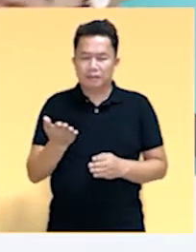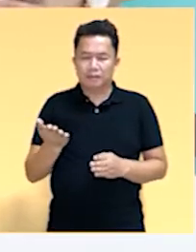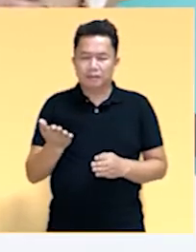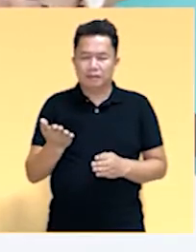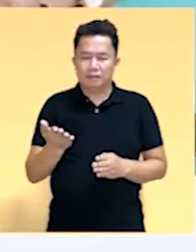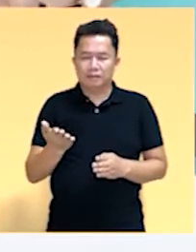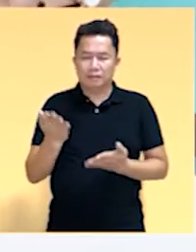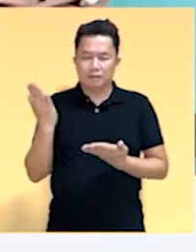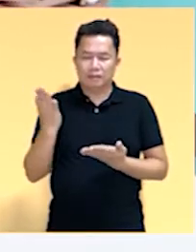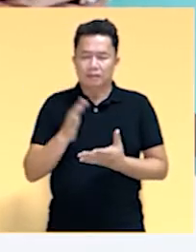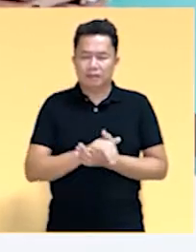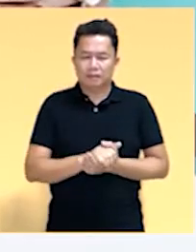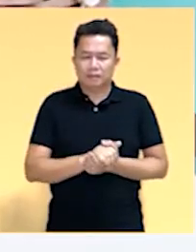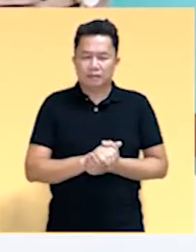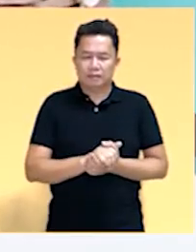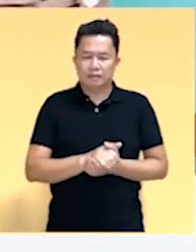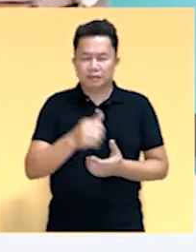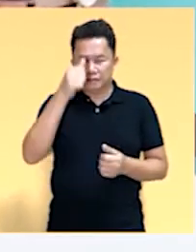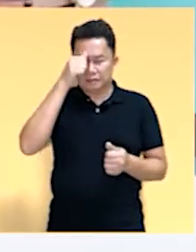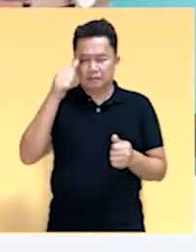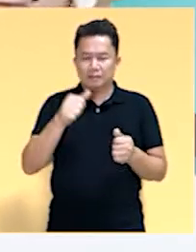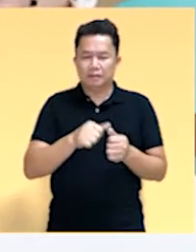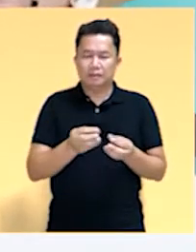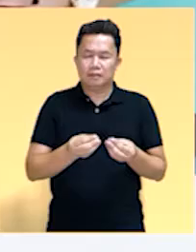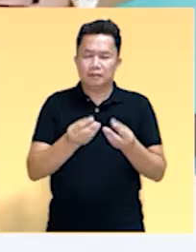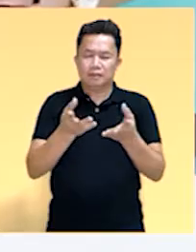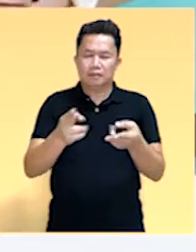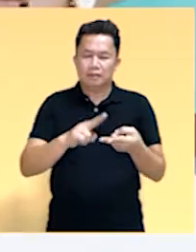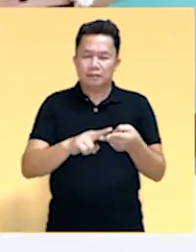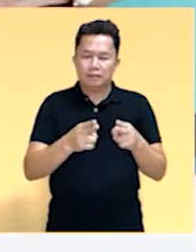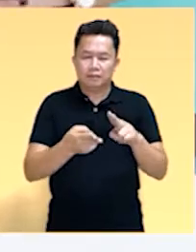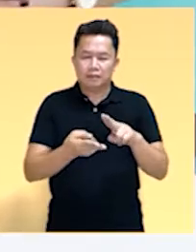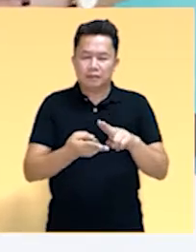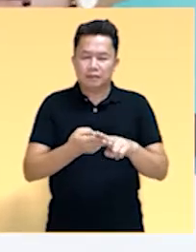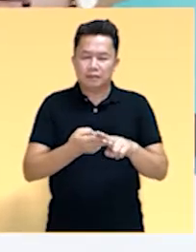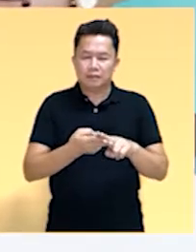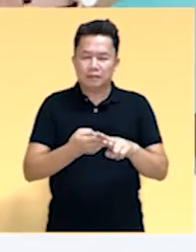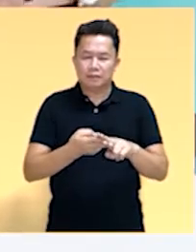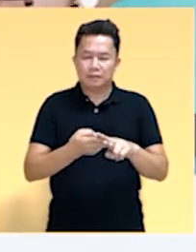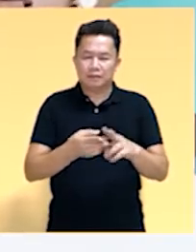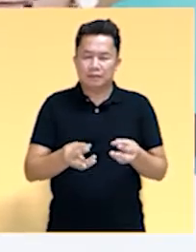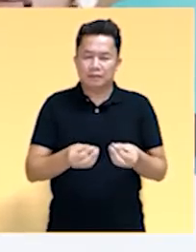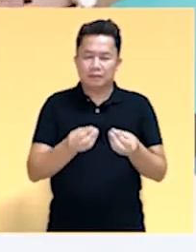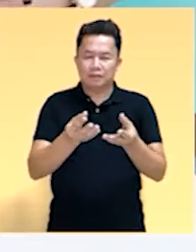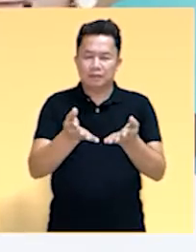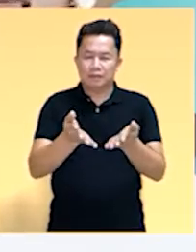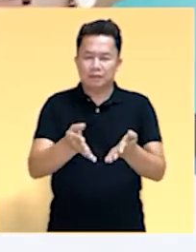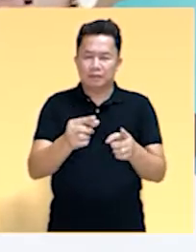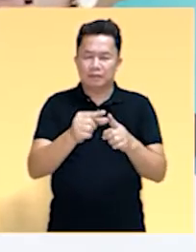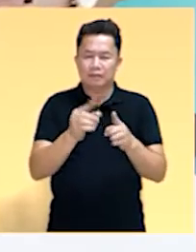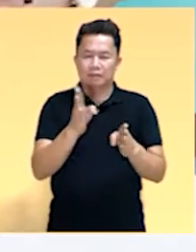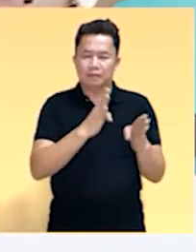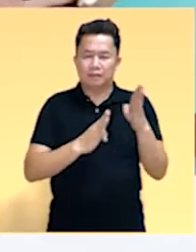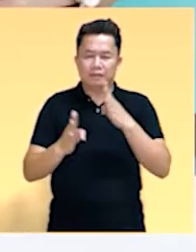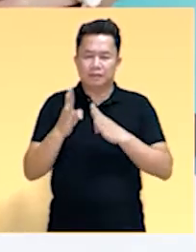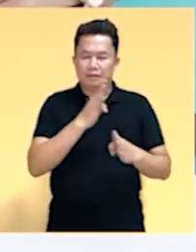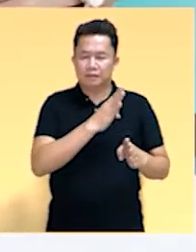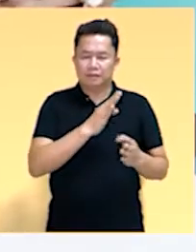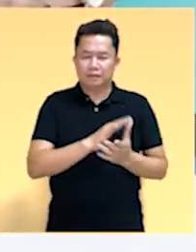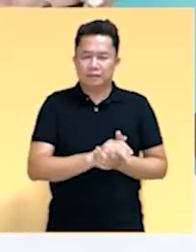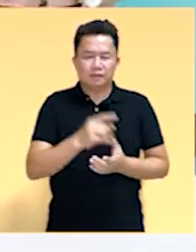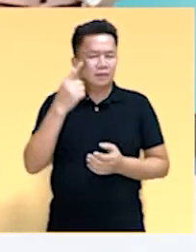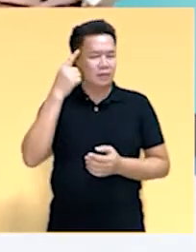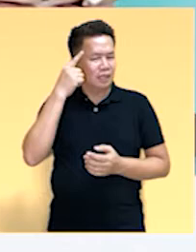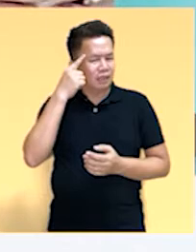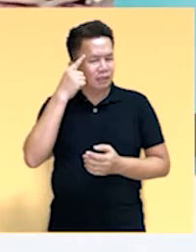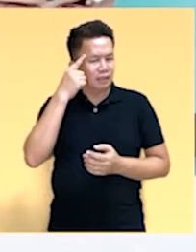Tandaan mga bata, ang mga given ay mga numbers na ibinibigay sa isang word problem. Sa